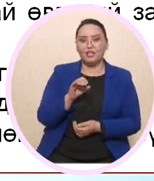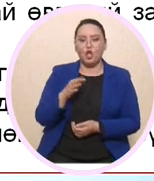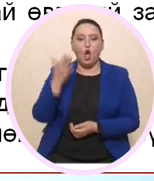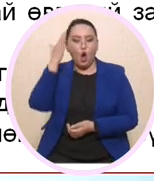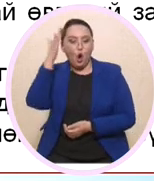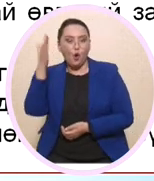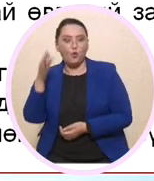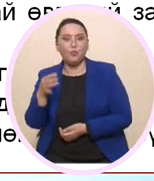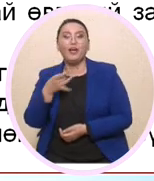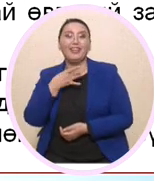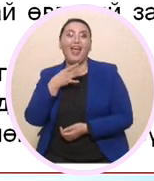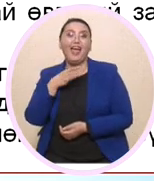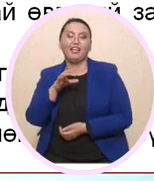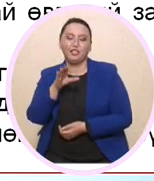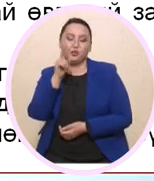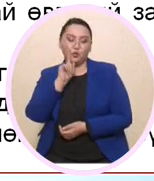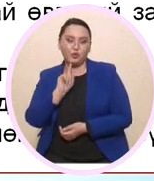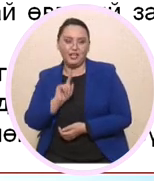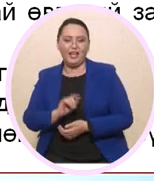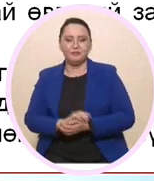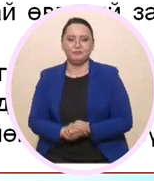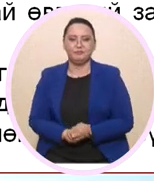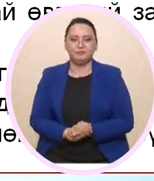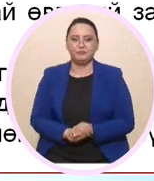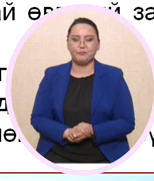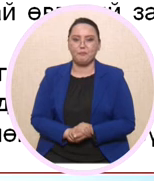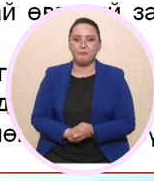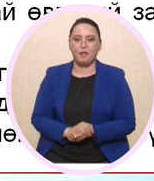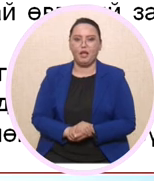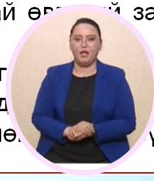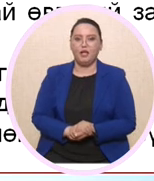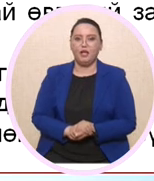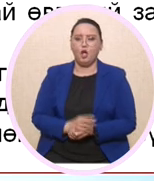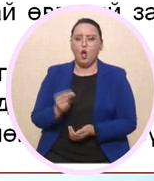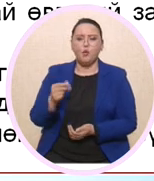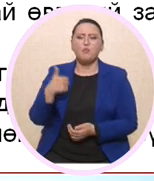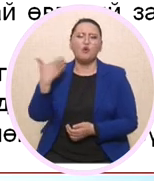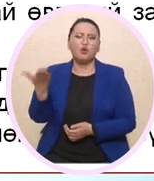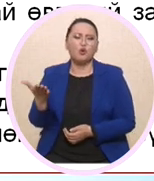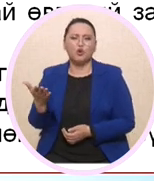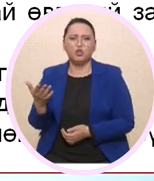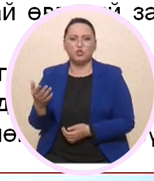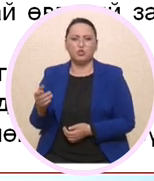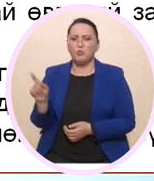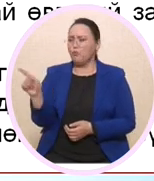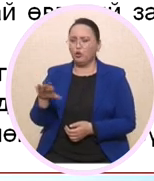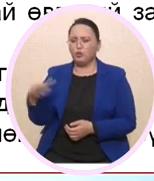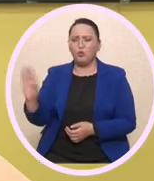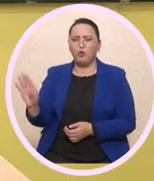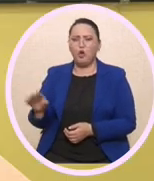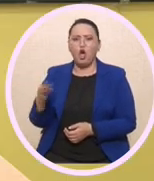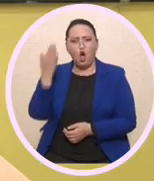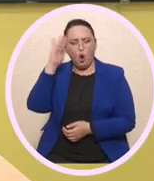хоёр хөгшөндөө. Хүмүн өвгөнд мөнгө төгөрөг өгч зэв үг нь хүргэв. За тэр өвгөн